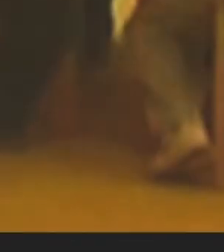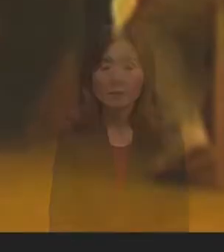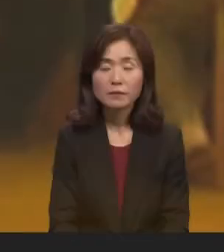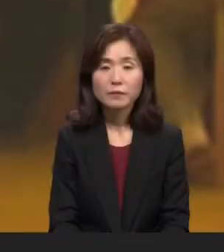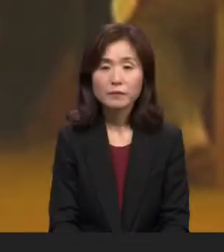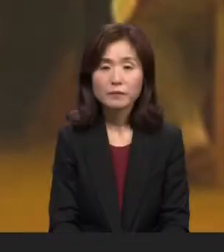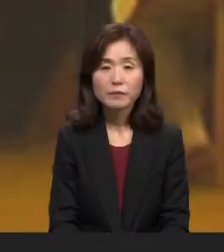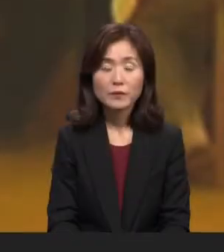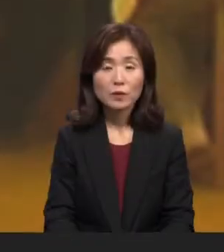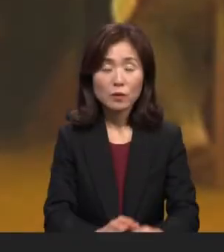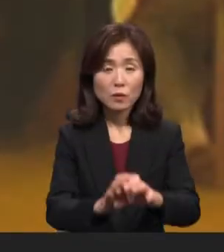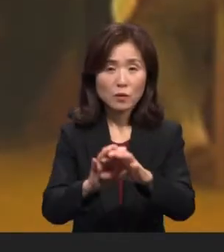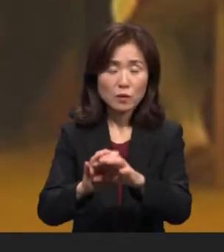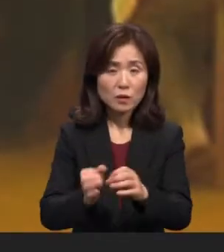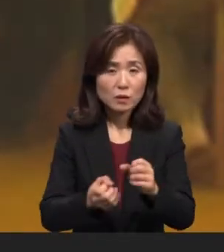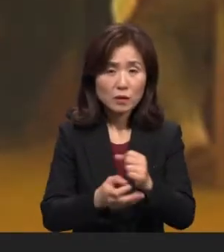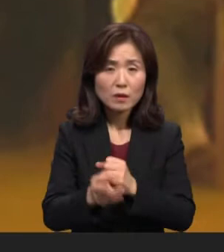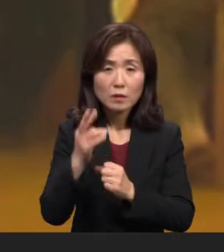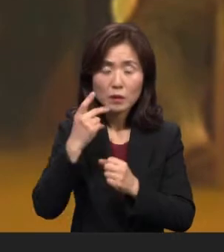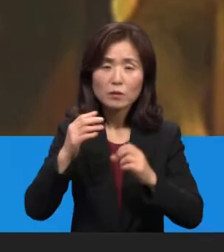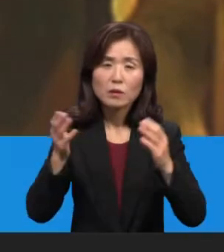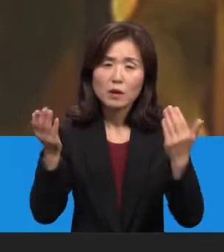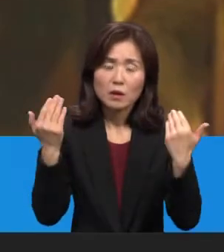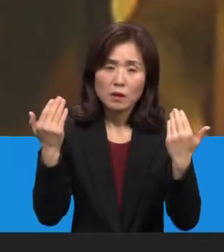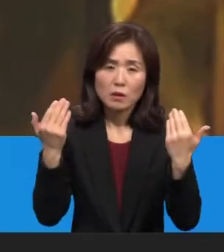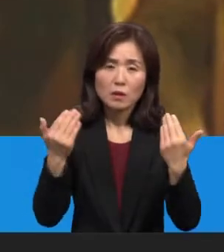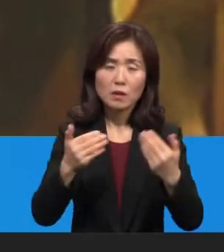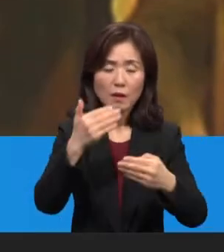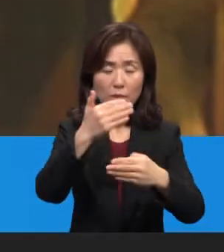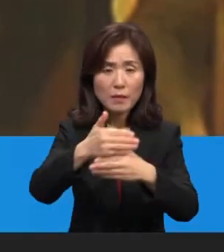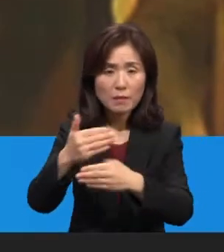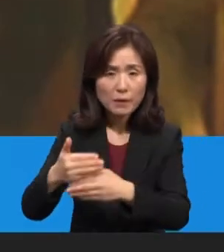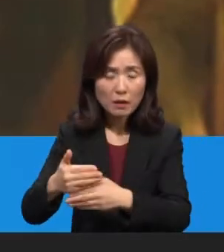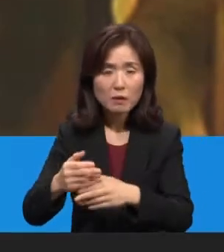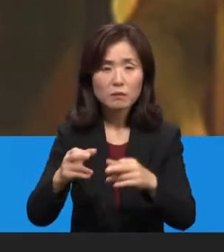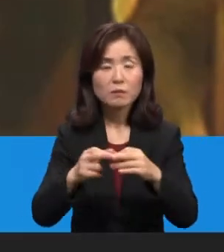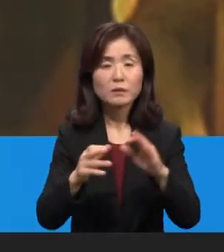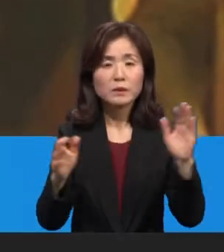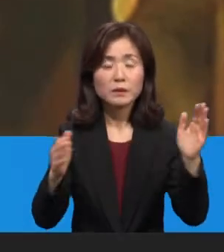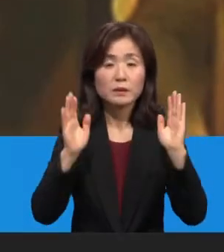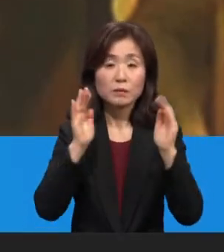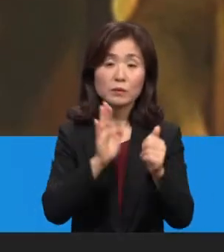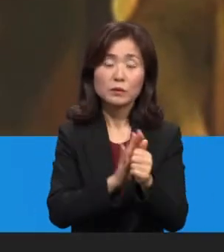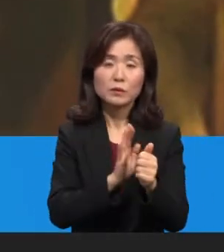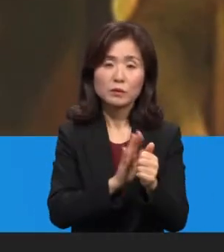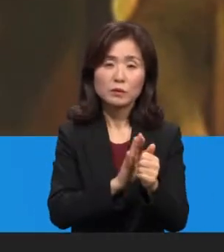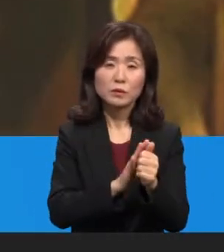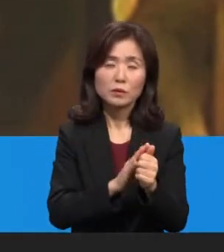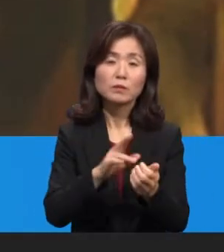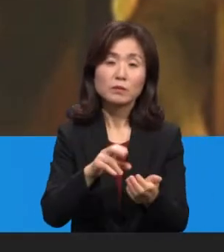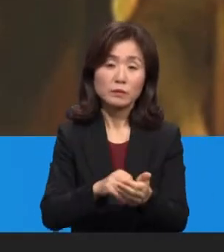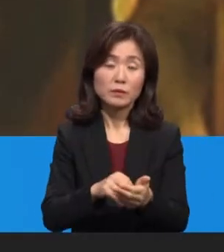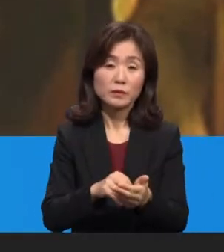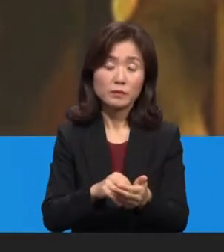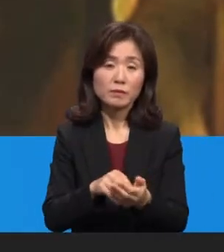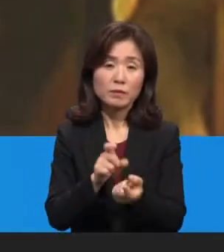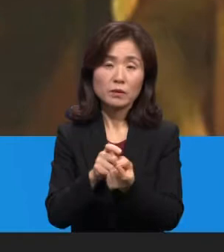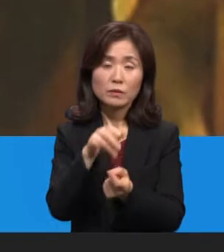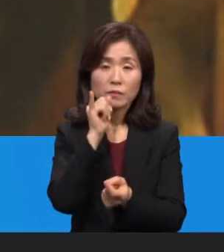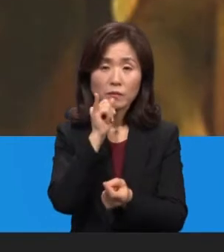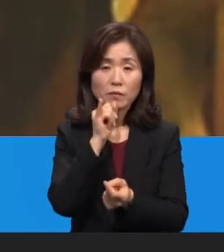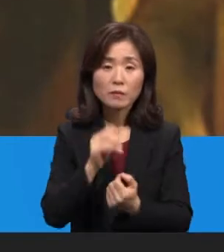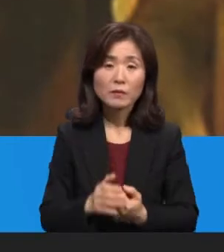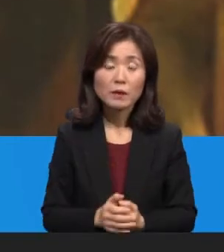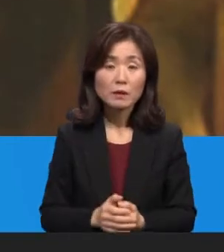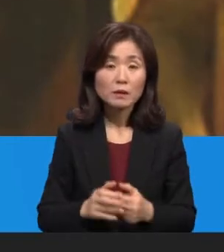네크론 알고 의 영향으로 미국 학교가 문을 열지 못하면서 장애학생들의 학습지원 에도 비상이 걸렸습니다 어느